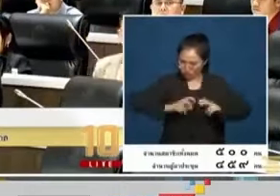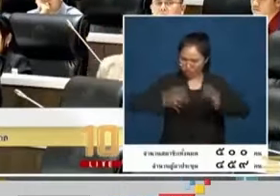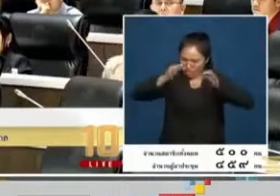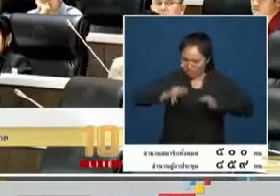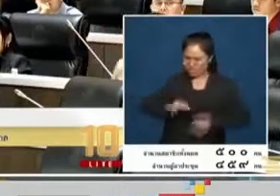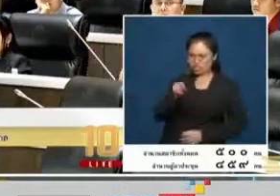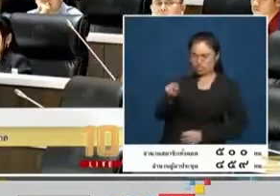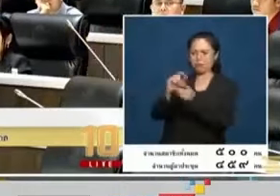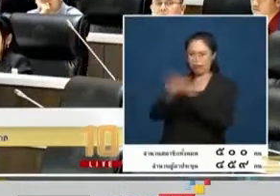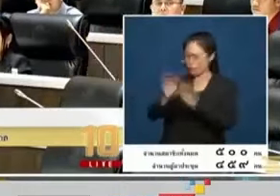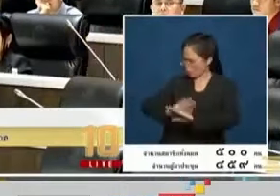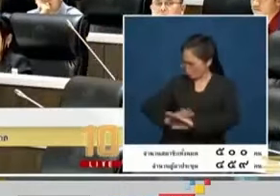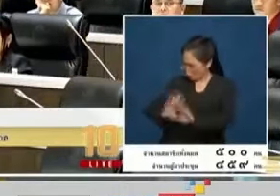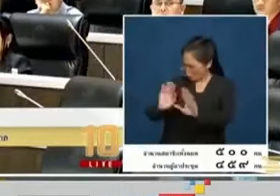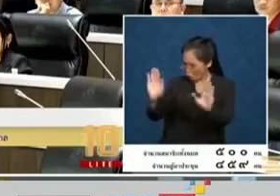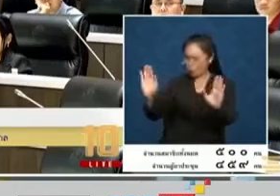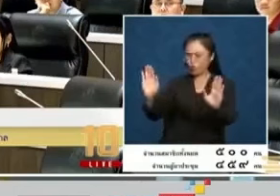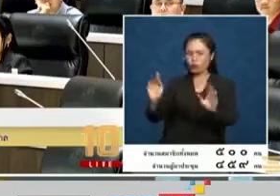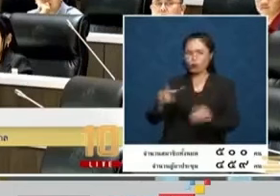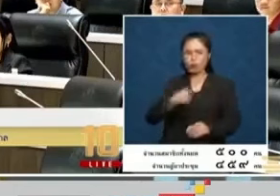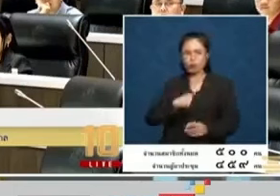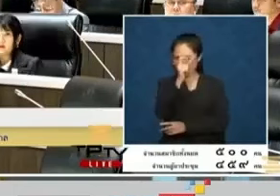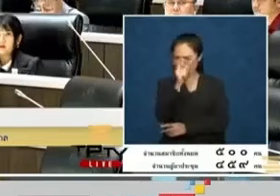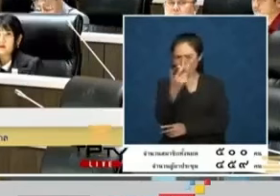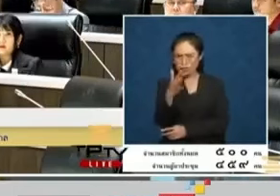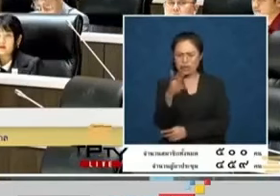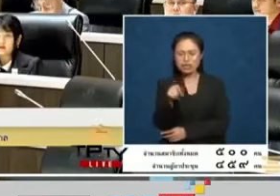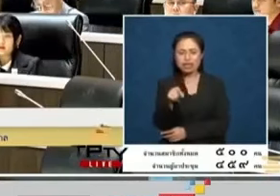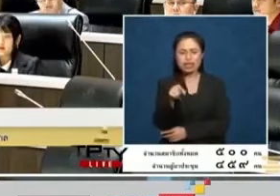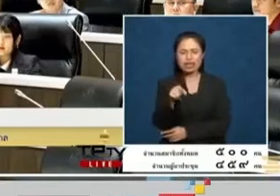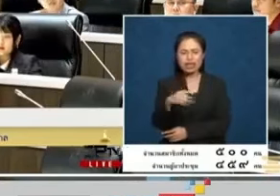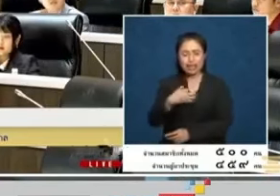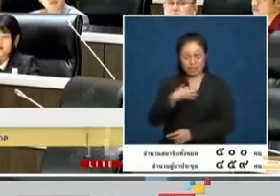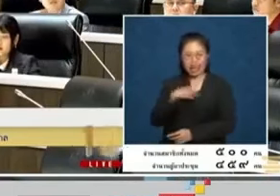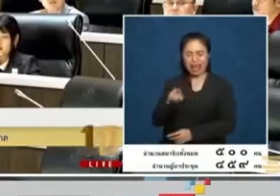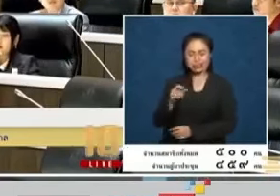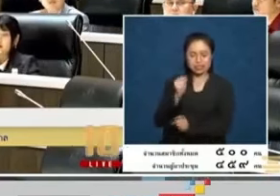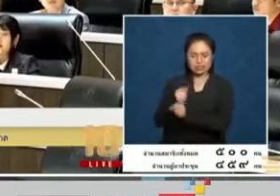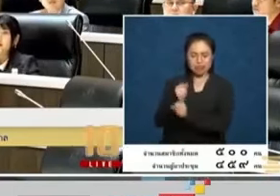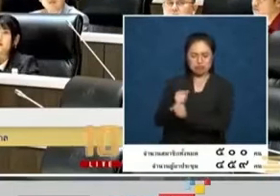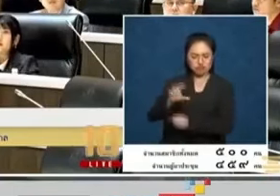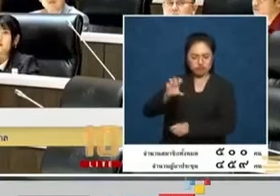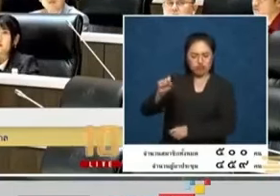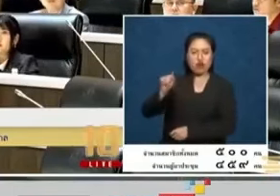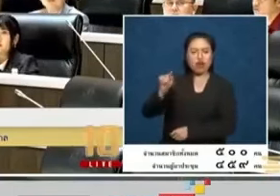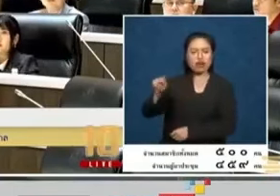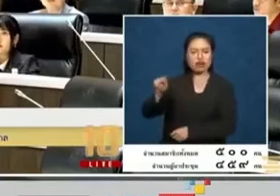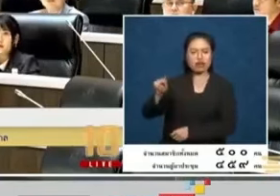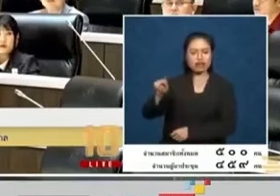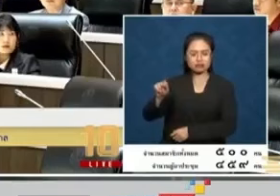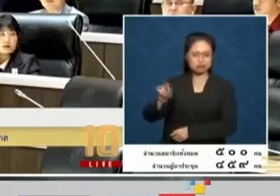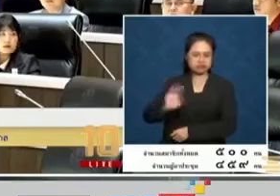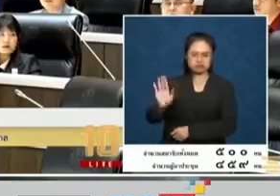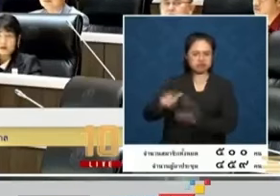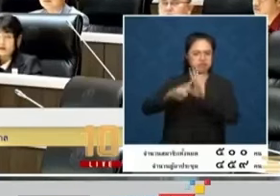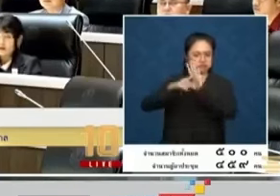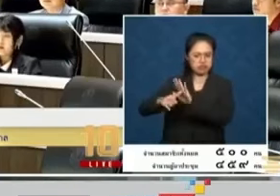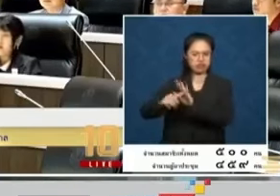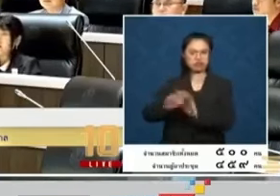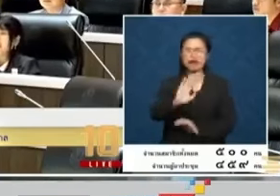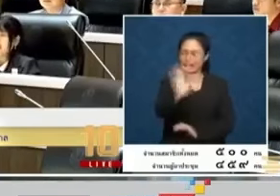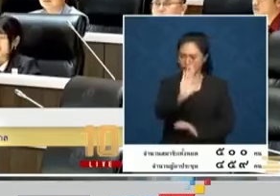ง ทำหน้าที่คุ้มเงินกันไหมเงินภาษีกันเนี่ย ใช่ได้จัด แล้วในช่วงที่ประท้วงว่ามาเรียกสสว่าไอ้หนูนี่นะนะปรากฏว่